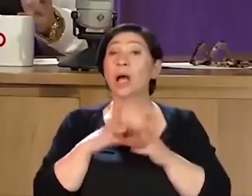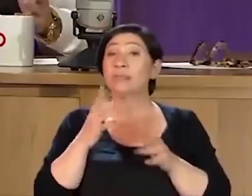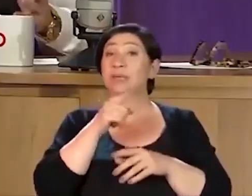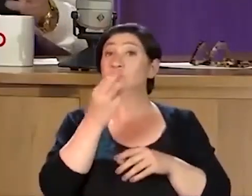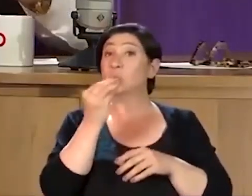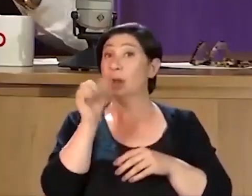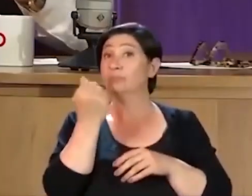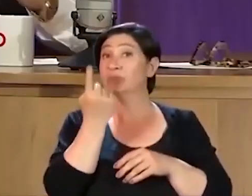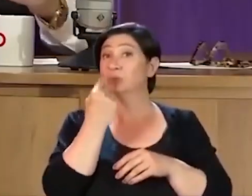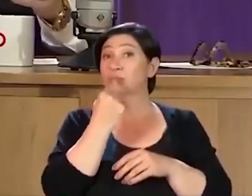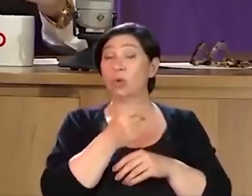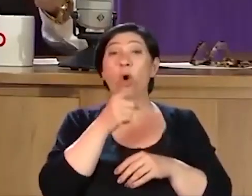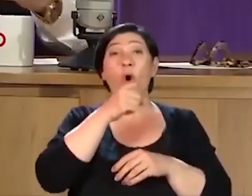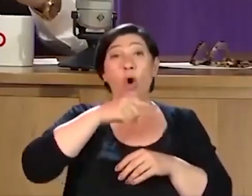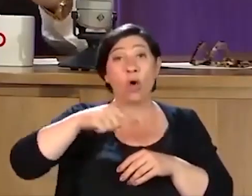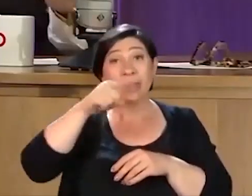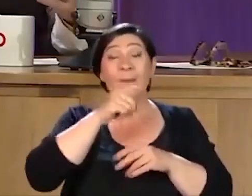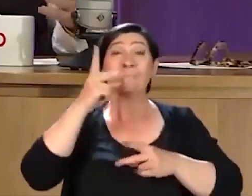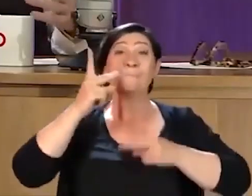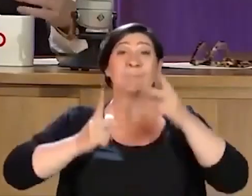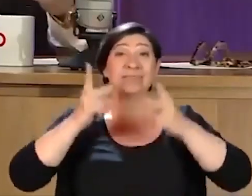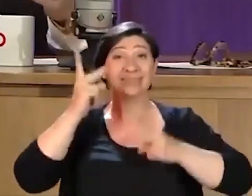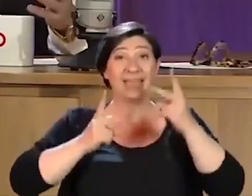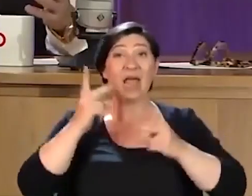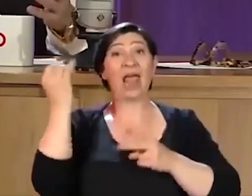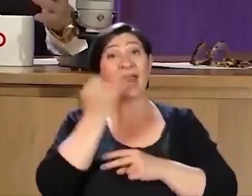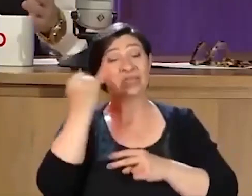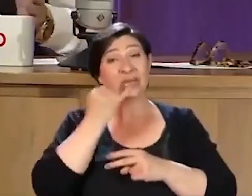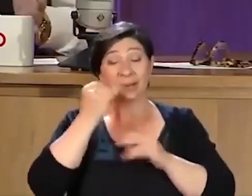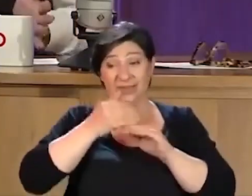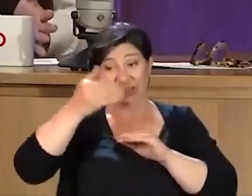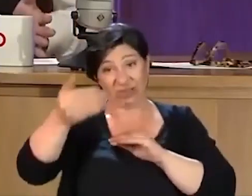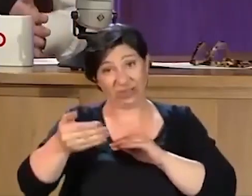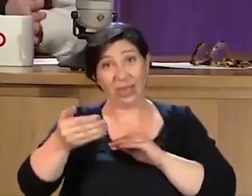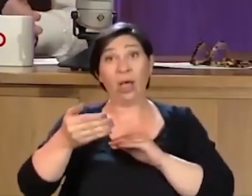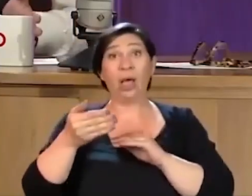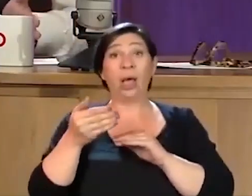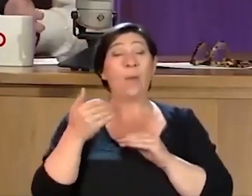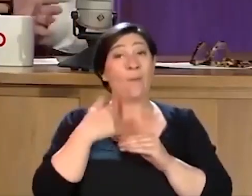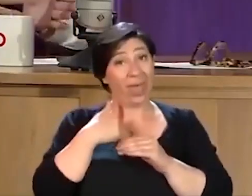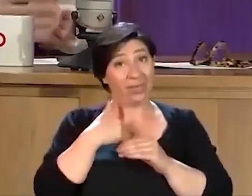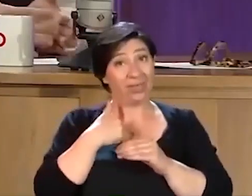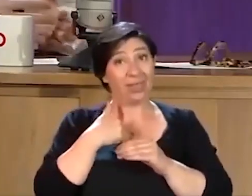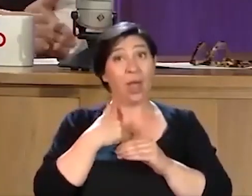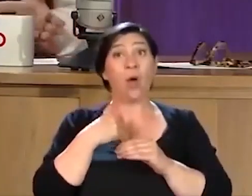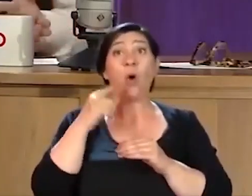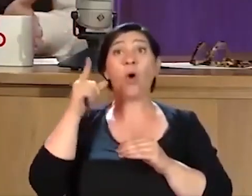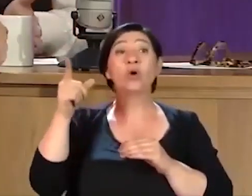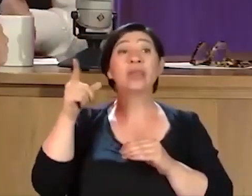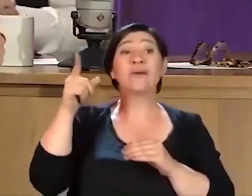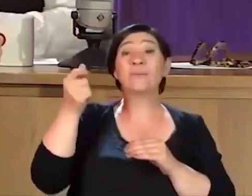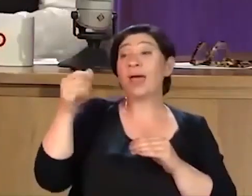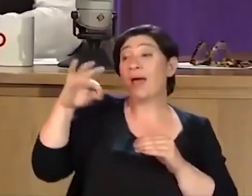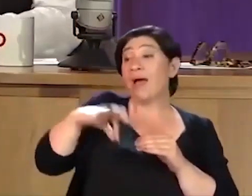çok önemli bir şey söyledim yani onların bazı şeyleri eleştirmenleri dışında diyorsun ki ben oradan